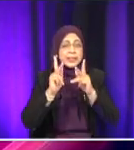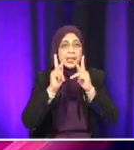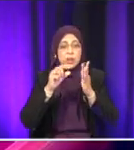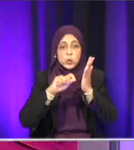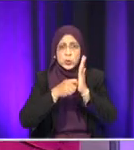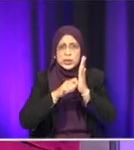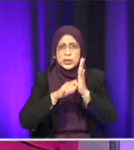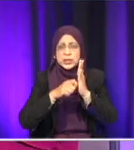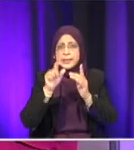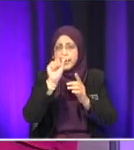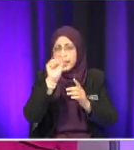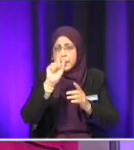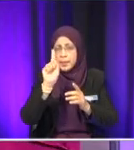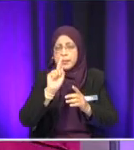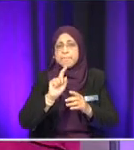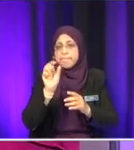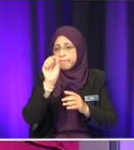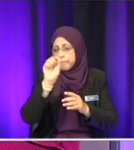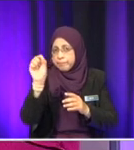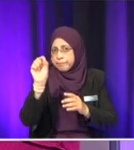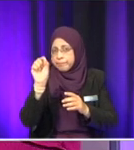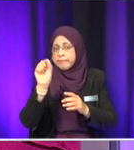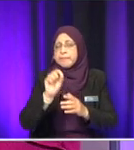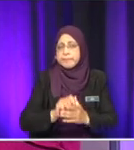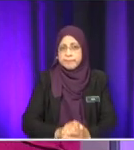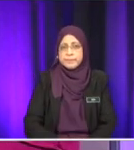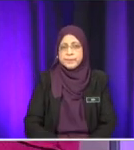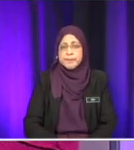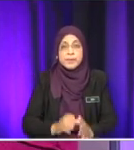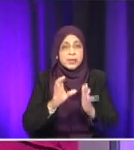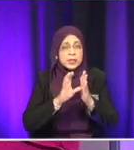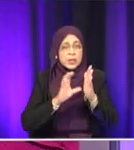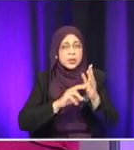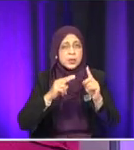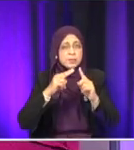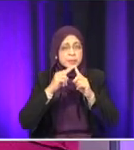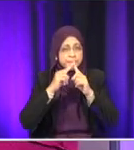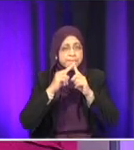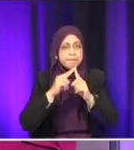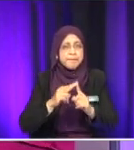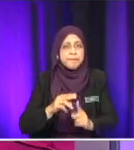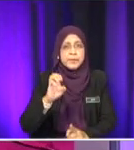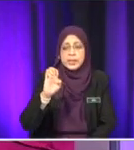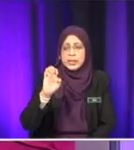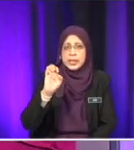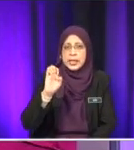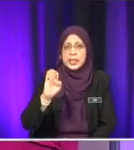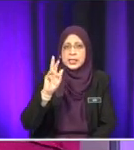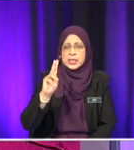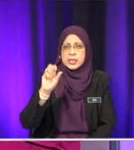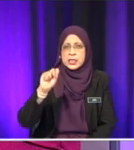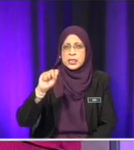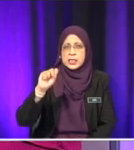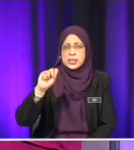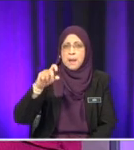kalau kita lihat kata kunci dia adalah ciri utama expression extract dan kita sedia maklum